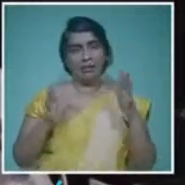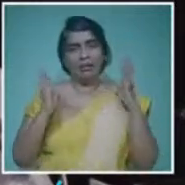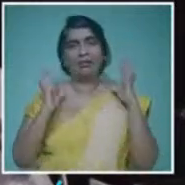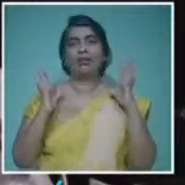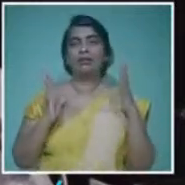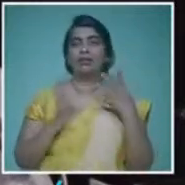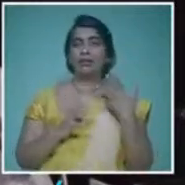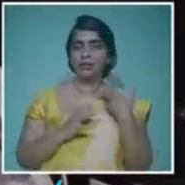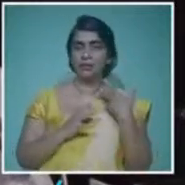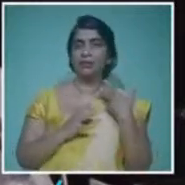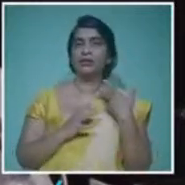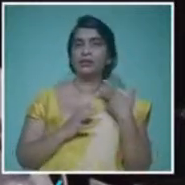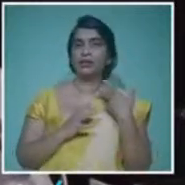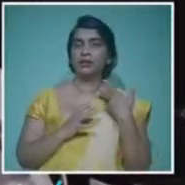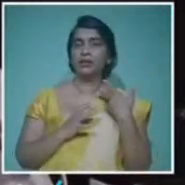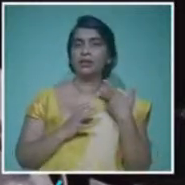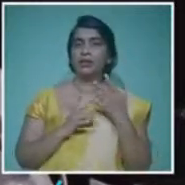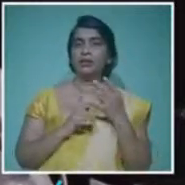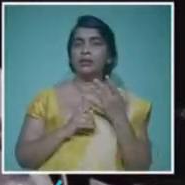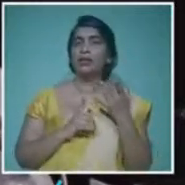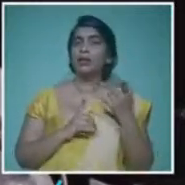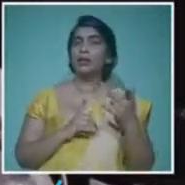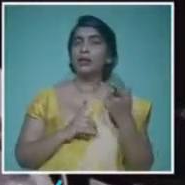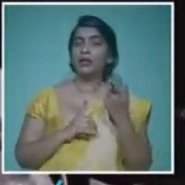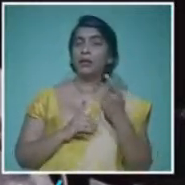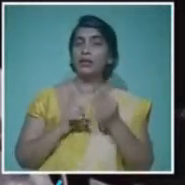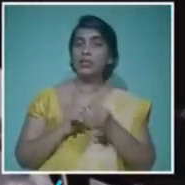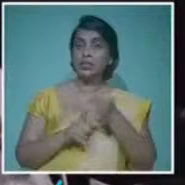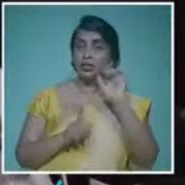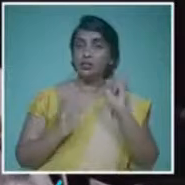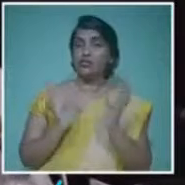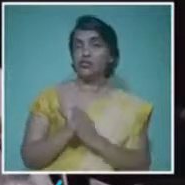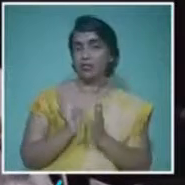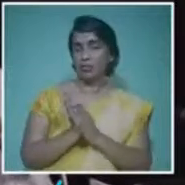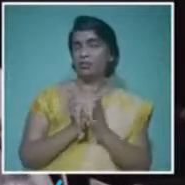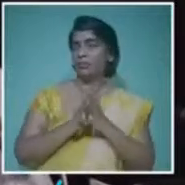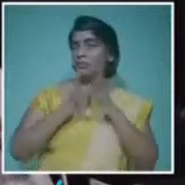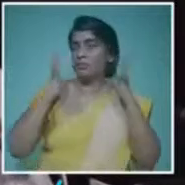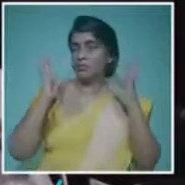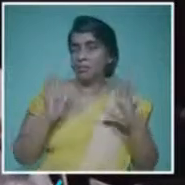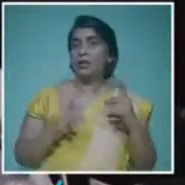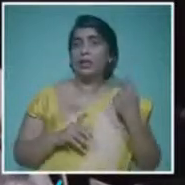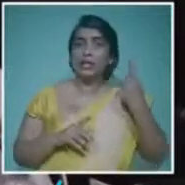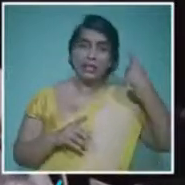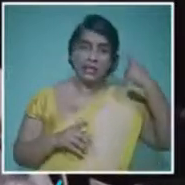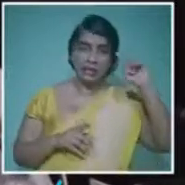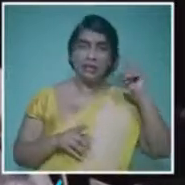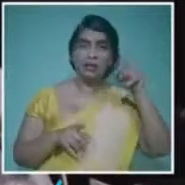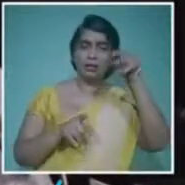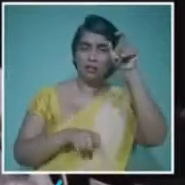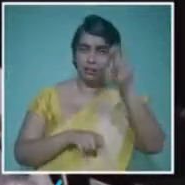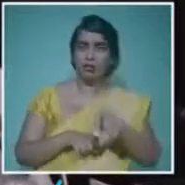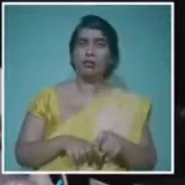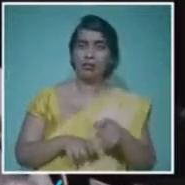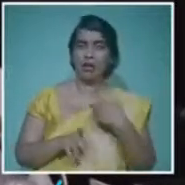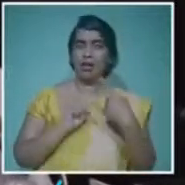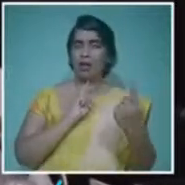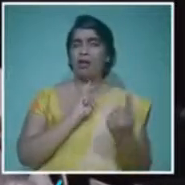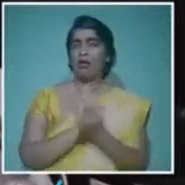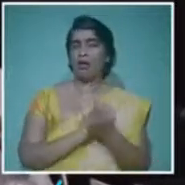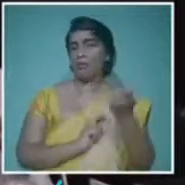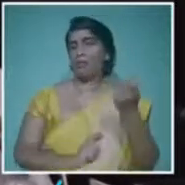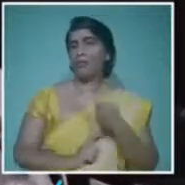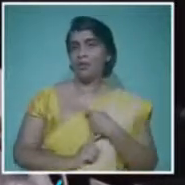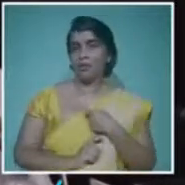ආරංචි වුණාම. මොකද ප්‍රෙසිඩෙන්ෂල් කොමිෂන් ජනාධිපති කොමිෂන් හුඟක් තිබිලා තියෙනවා කියලා. ඊයේ එතන ඉන්න සේවකයෙක් මම මුණ හම්බු වෙලා මට